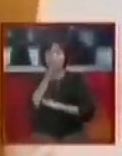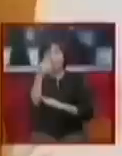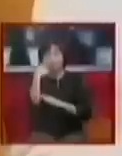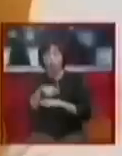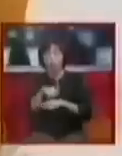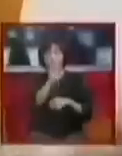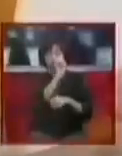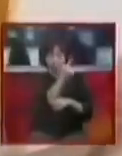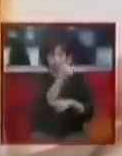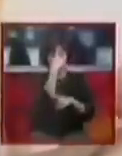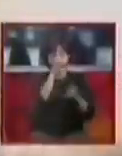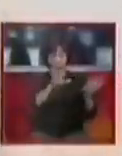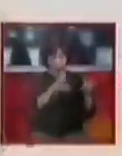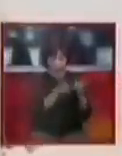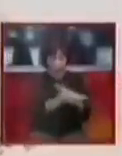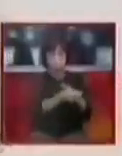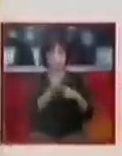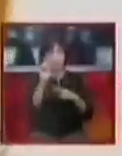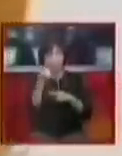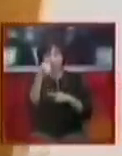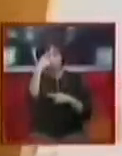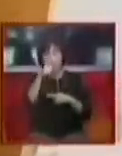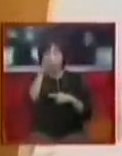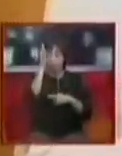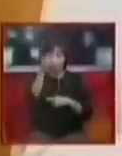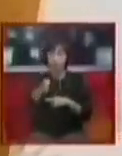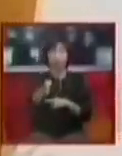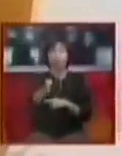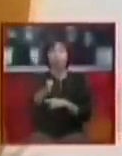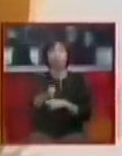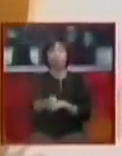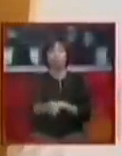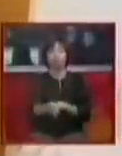sa classroom at upuan, piso para sa ating kinabukasan.